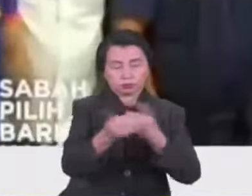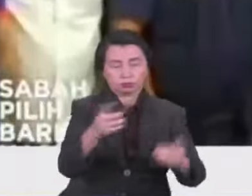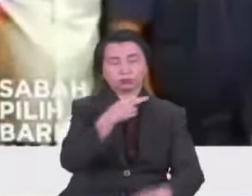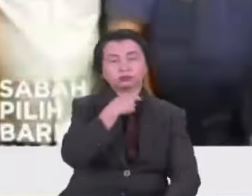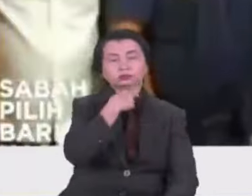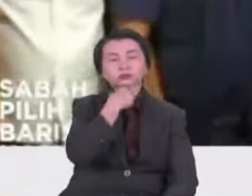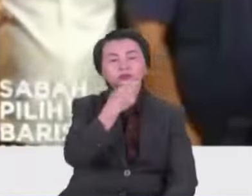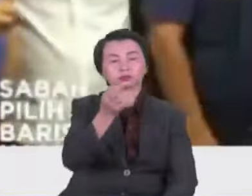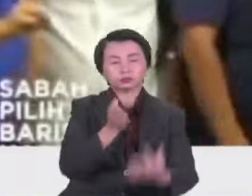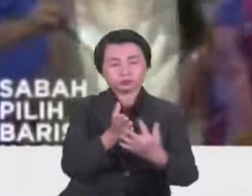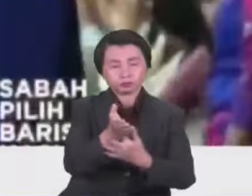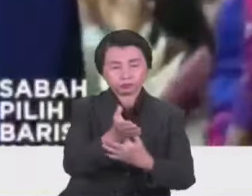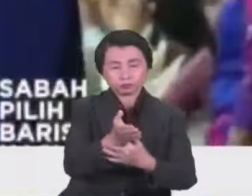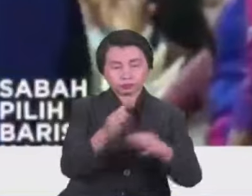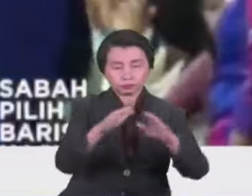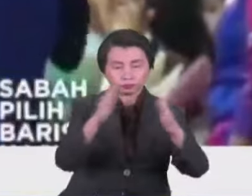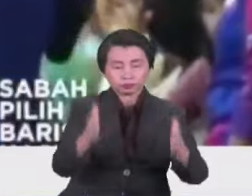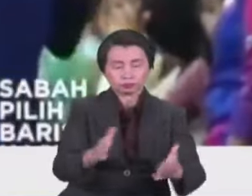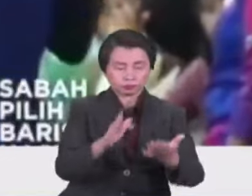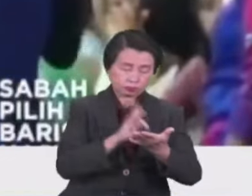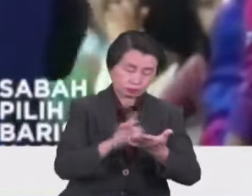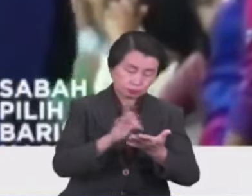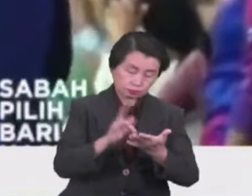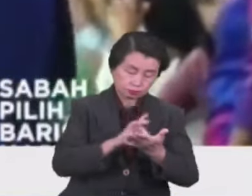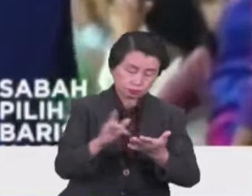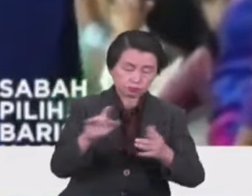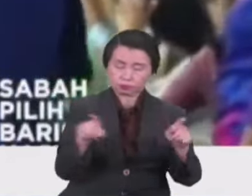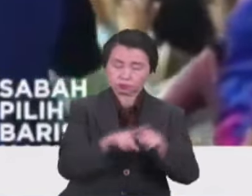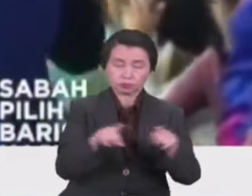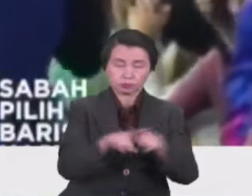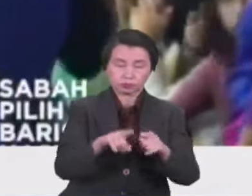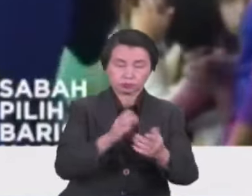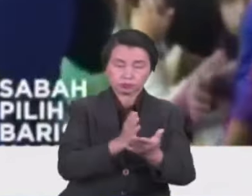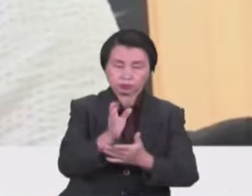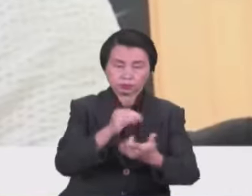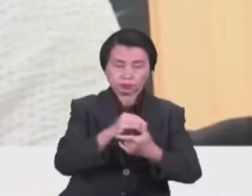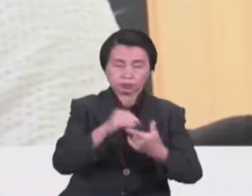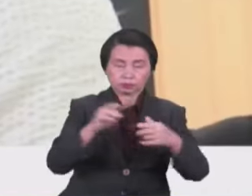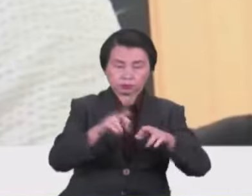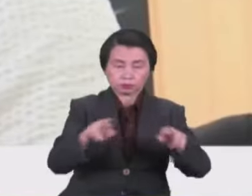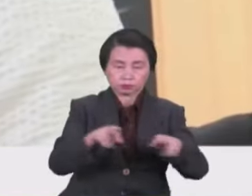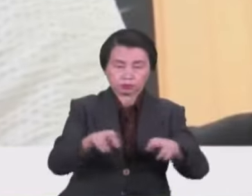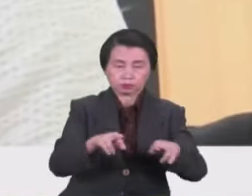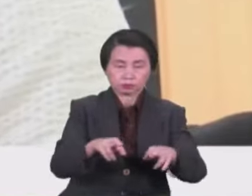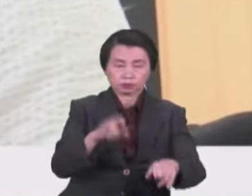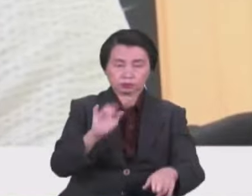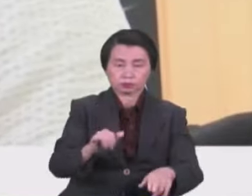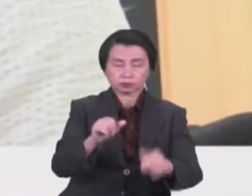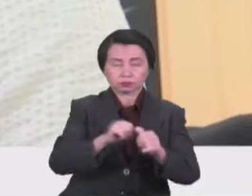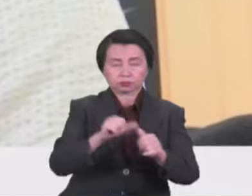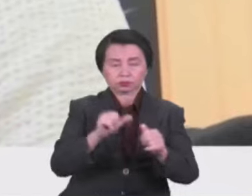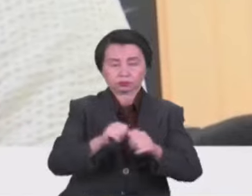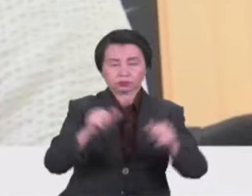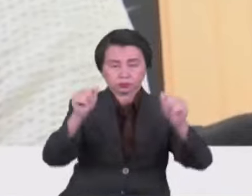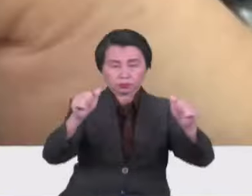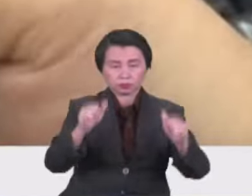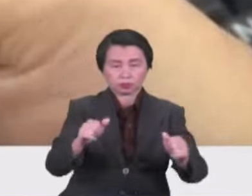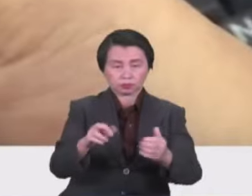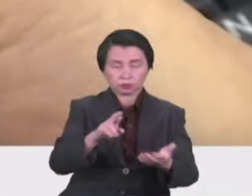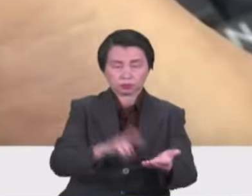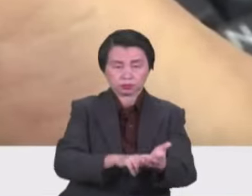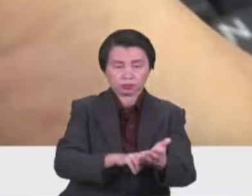bersuara melalui saluran di media sosial, sama ada langsung atau berakam. Lebih menarik, setiap posting boleh